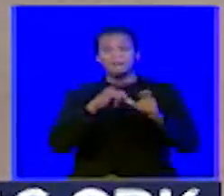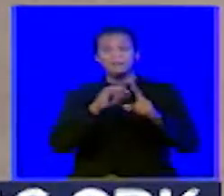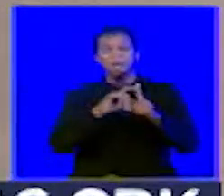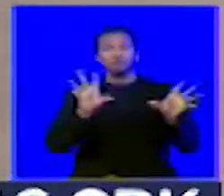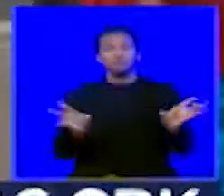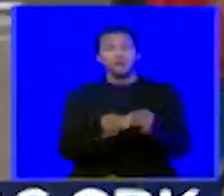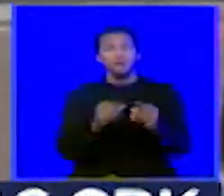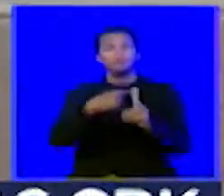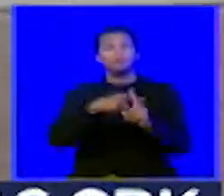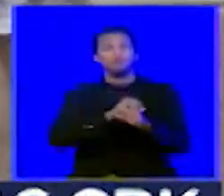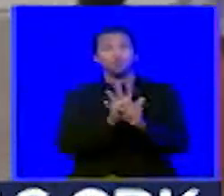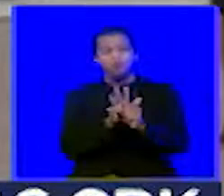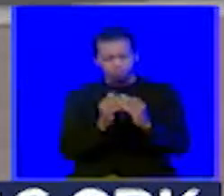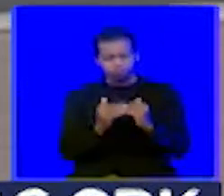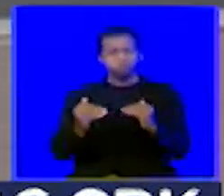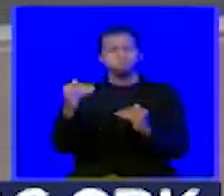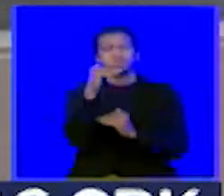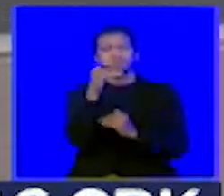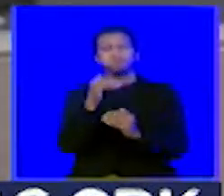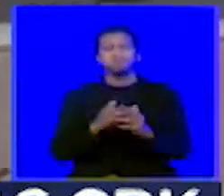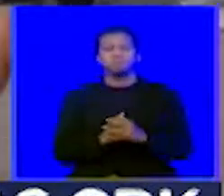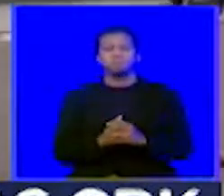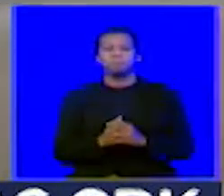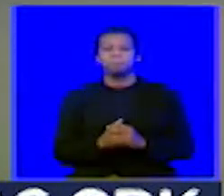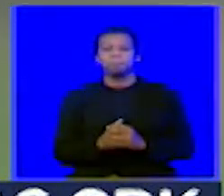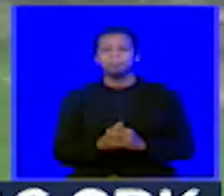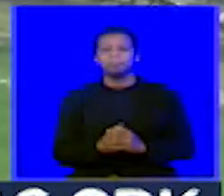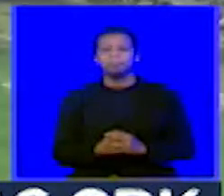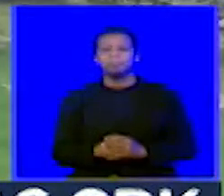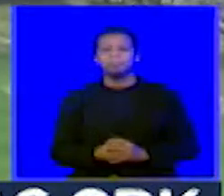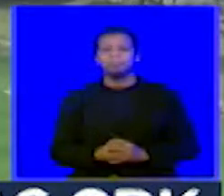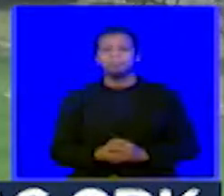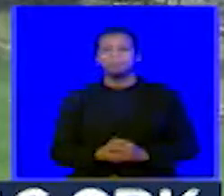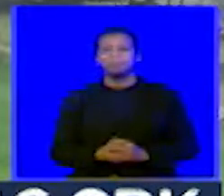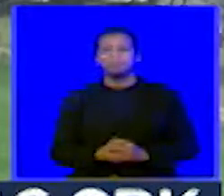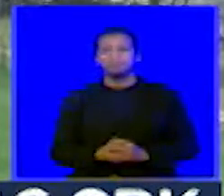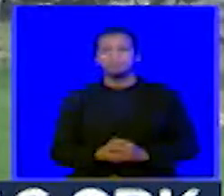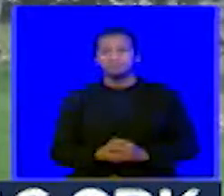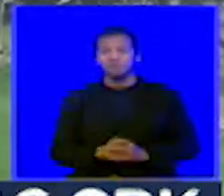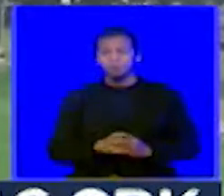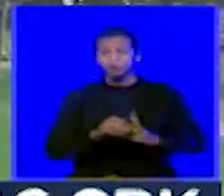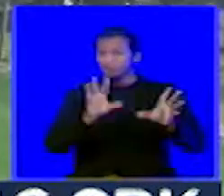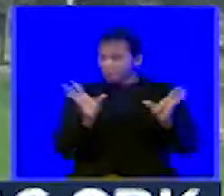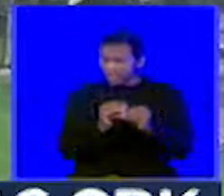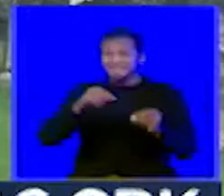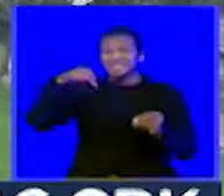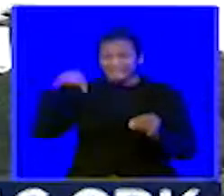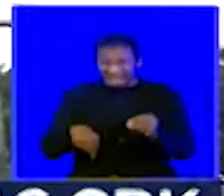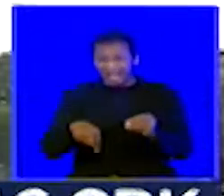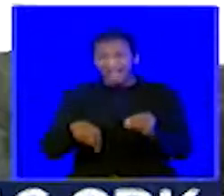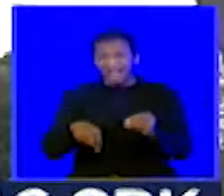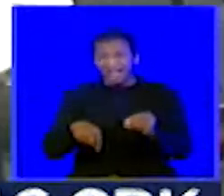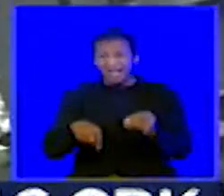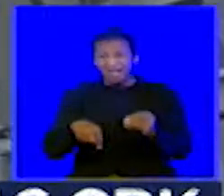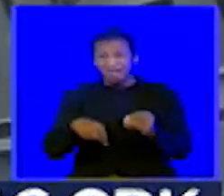awal tahun 2021. Bahkan jika diibaratkan jumlah pasien yang masih terjangkit COVID-19 di Indonesia melebihi